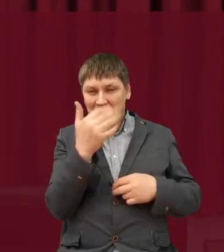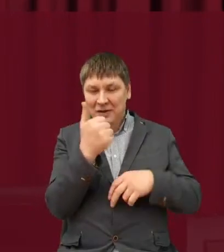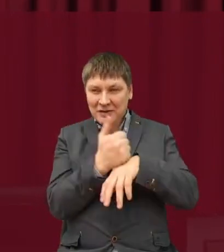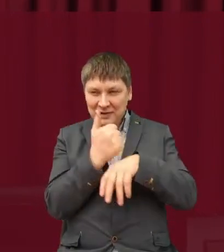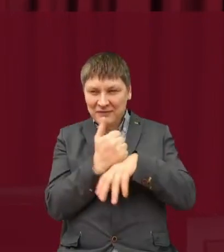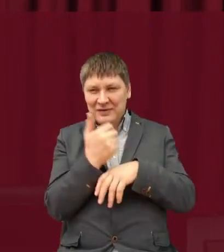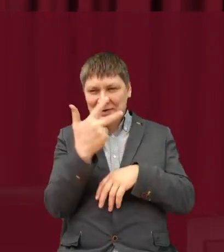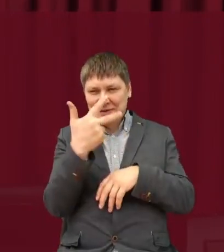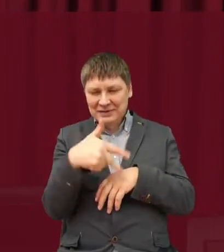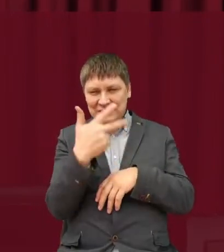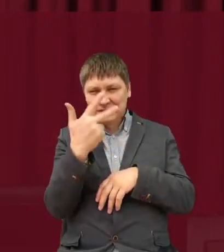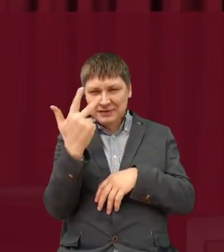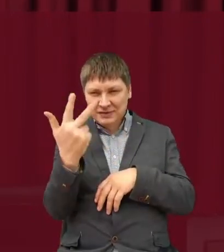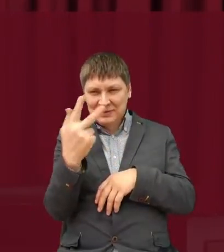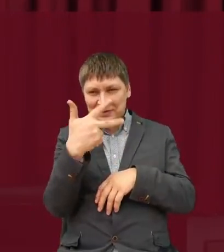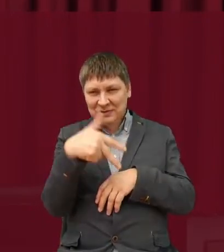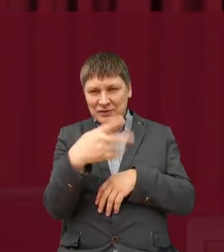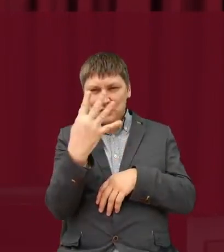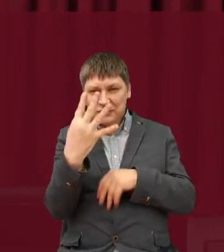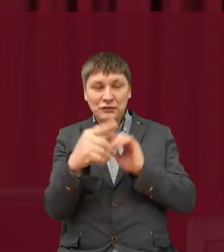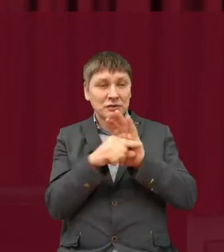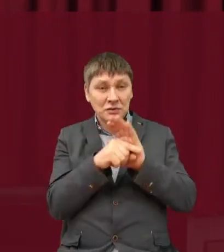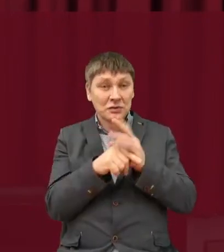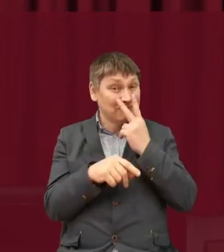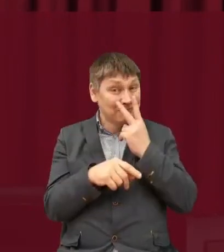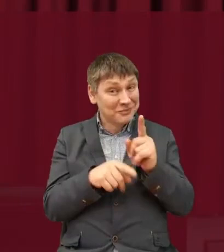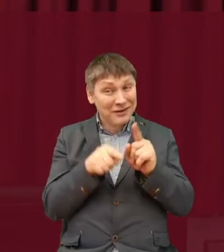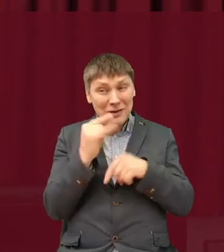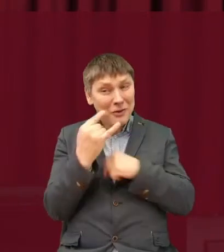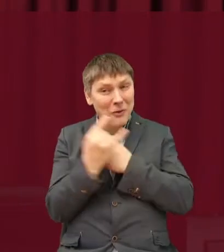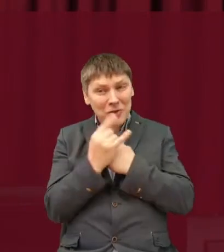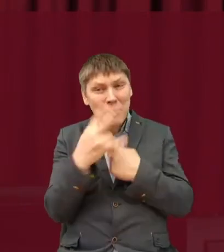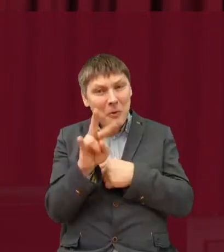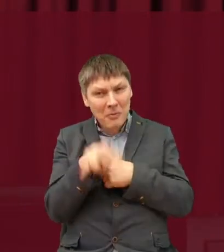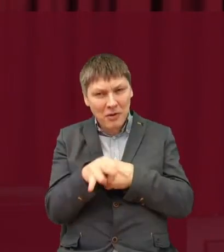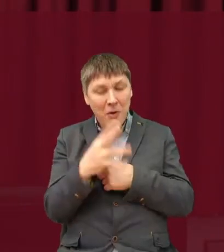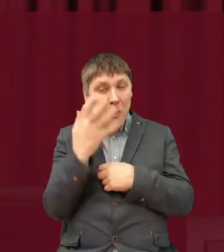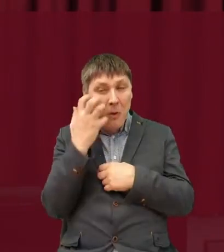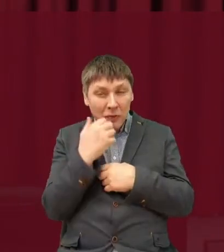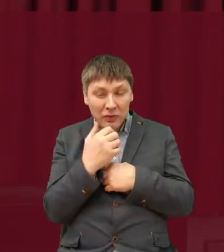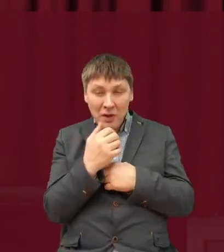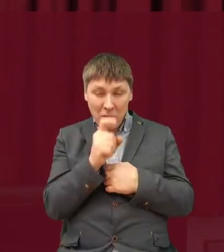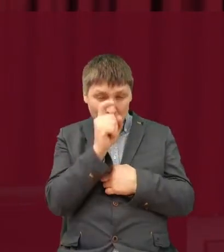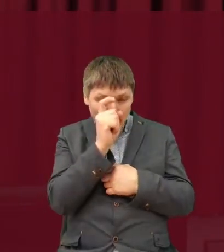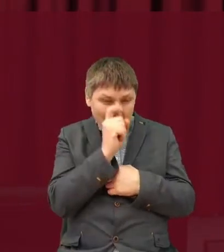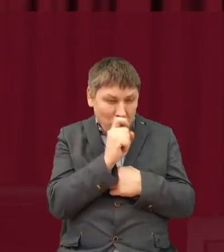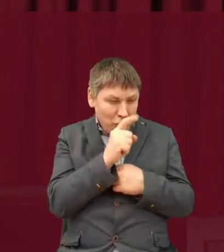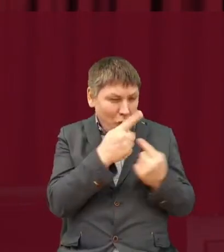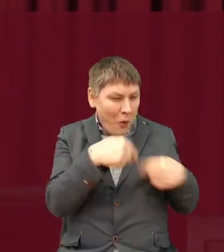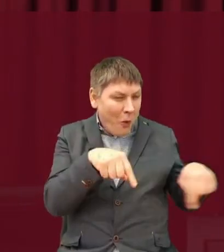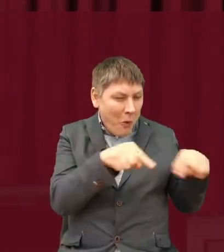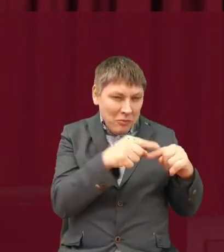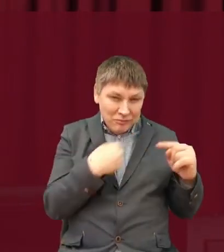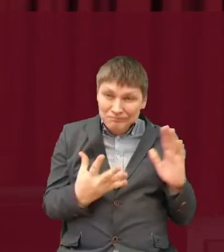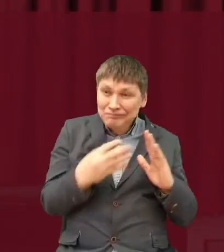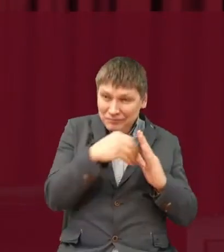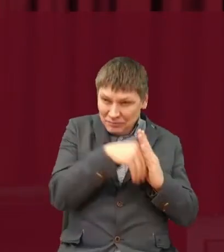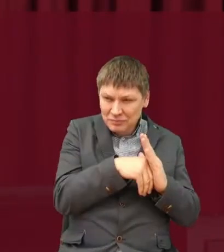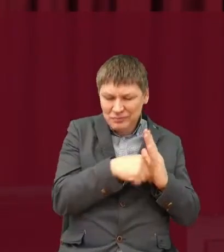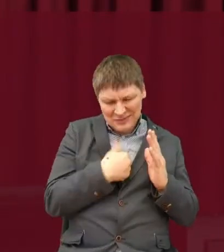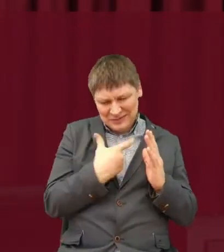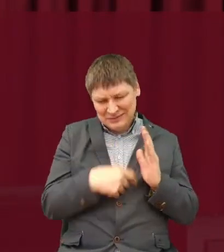33 34 стих Не обманывайтесь худые сообщества развращают добрые нравы